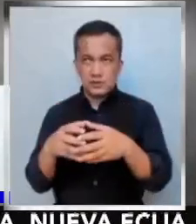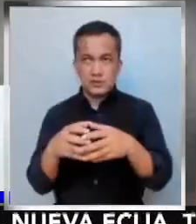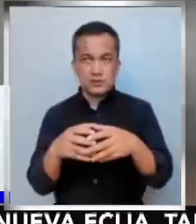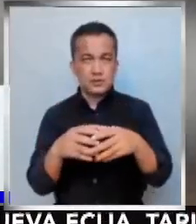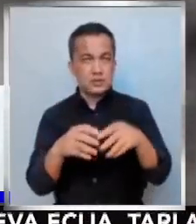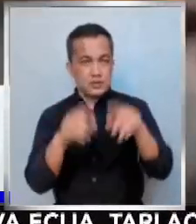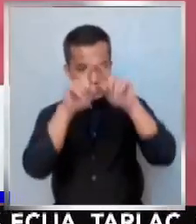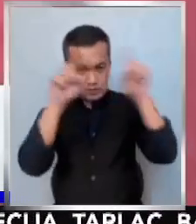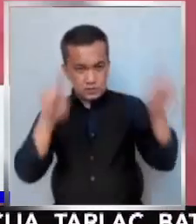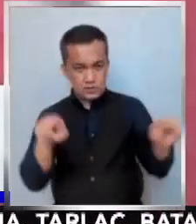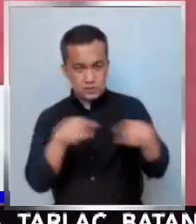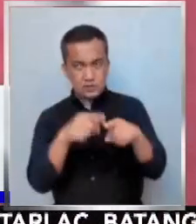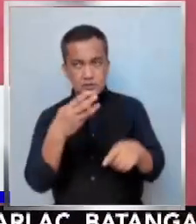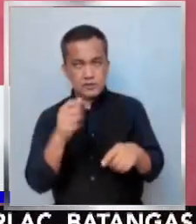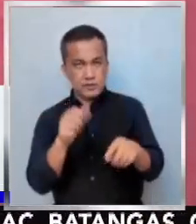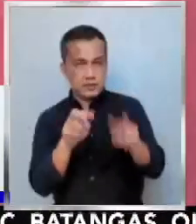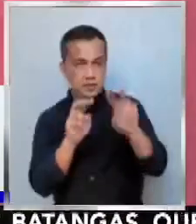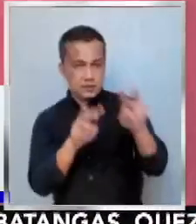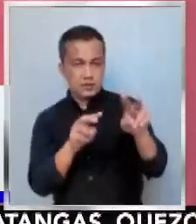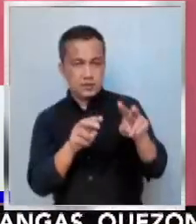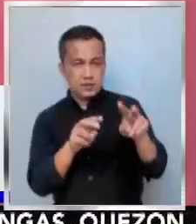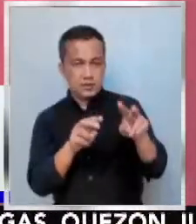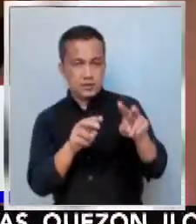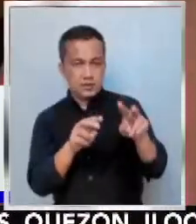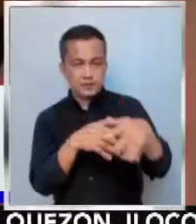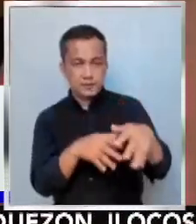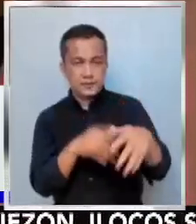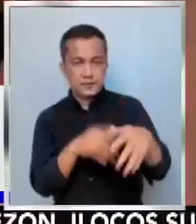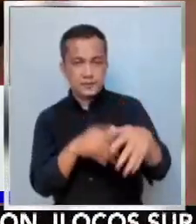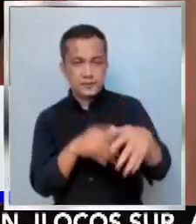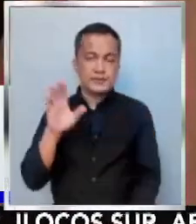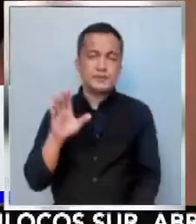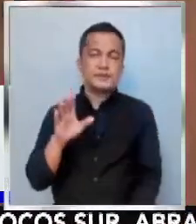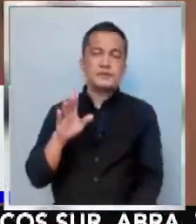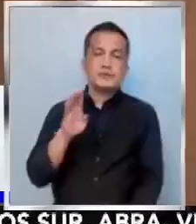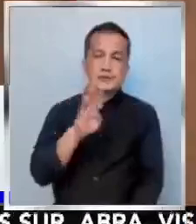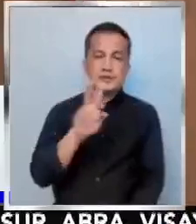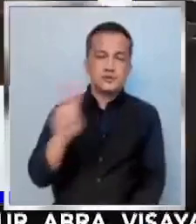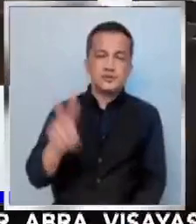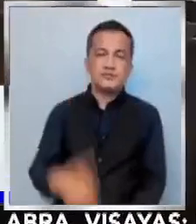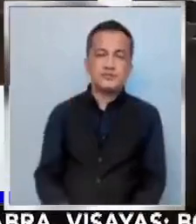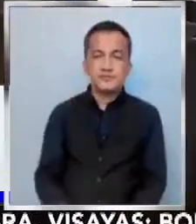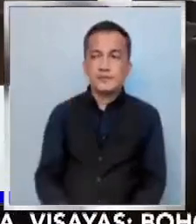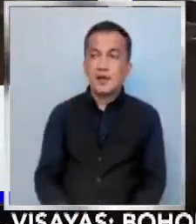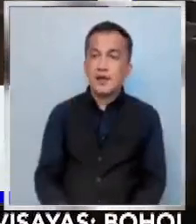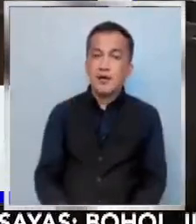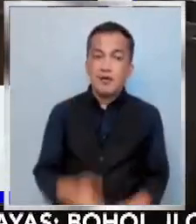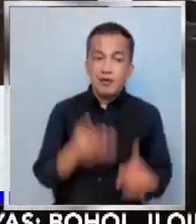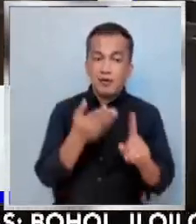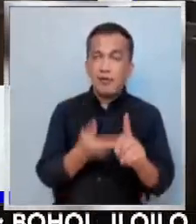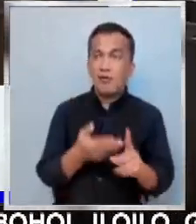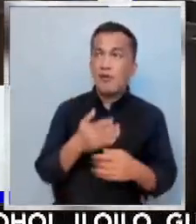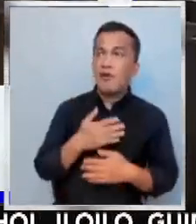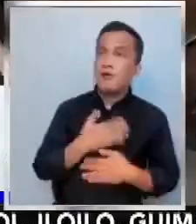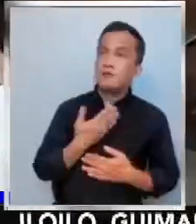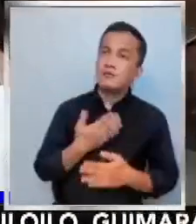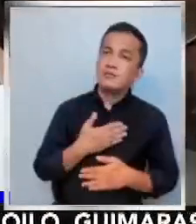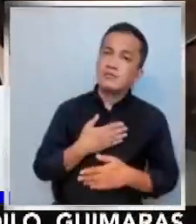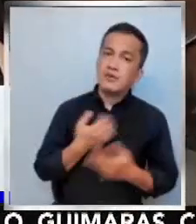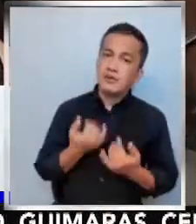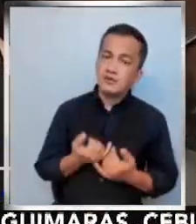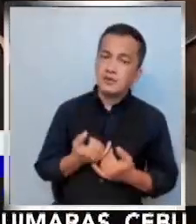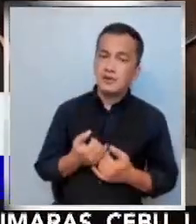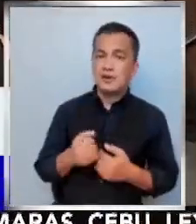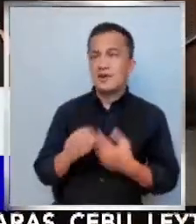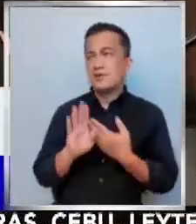para panoorin ang parada at ang panunumpa ni Marcos. Yung saya, kasayaan ko ngayon na nandyan, bumalik na po sila